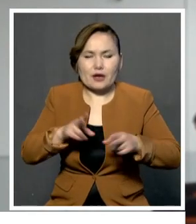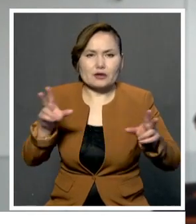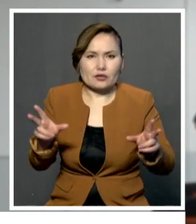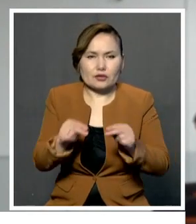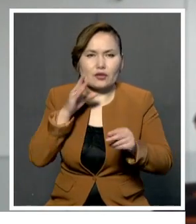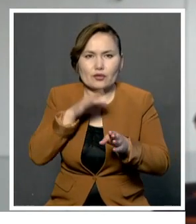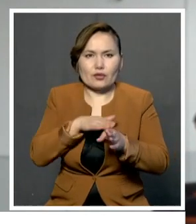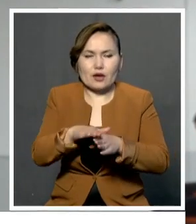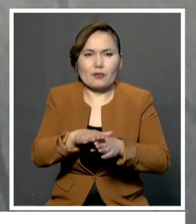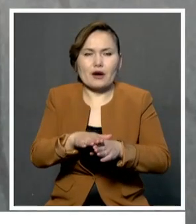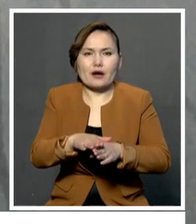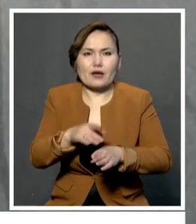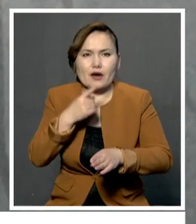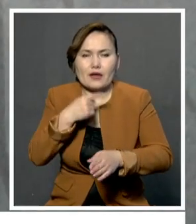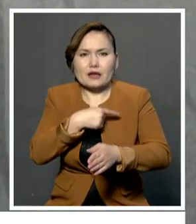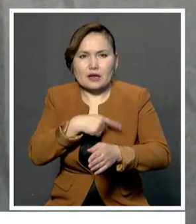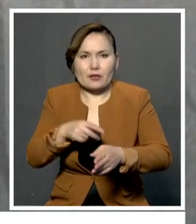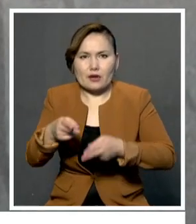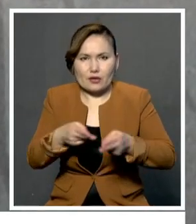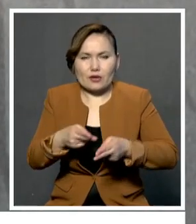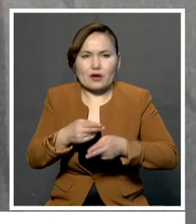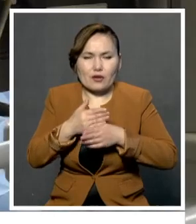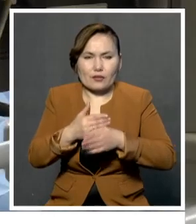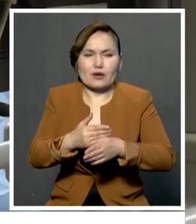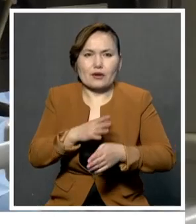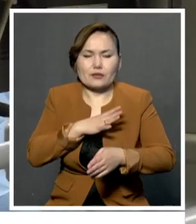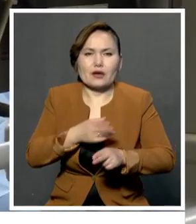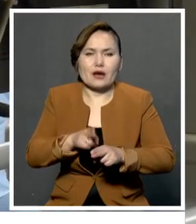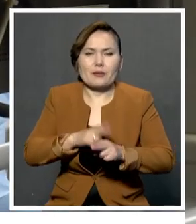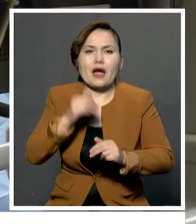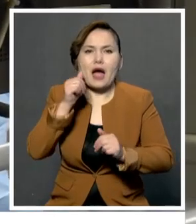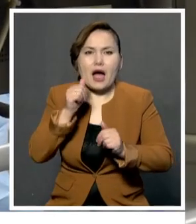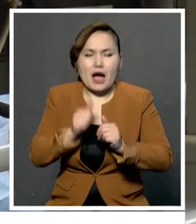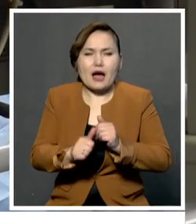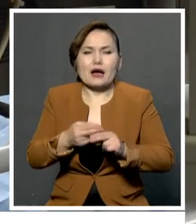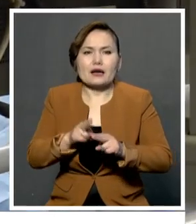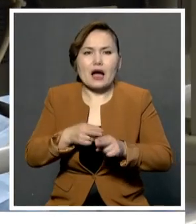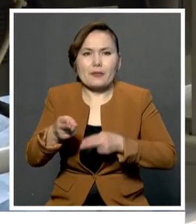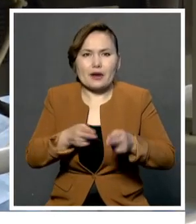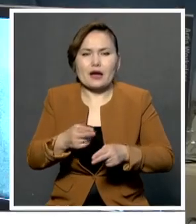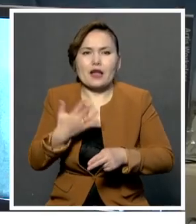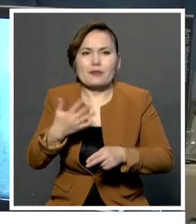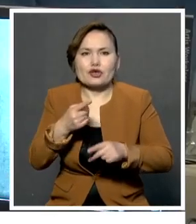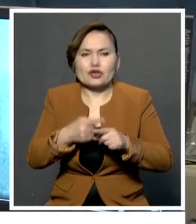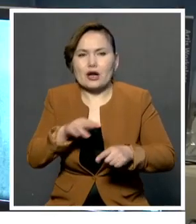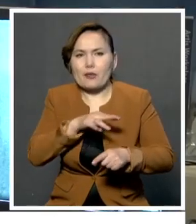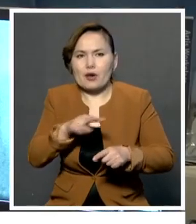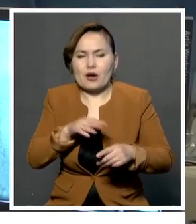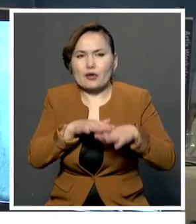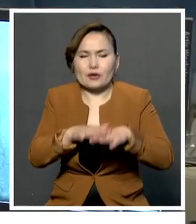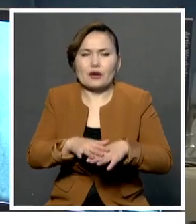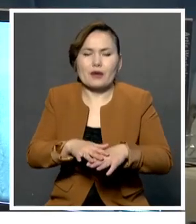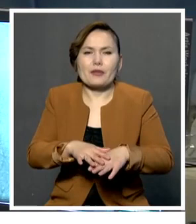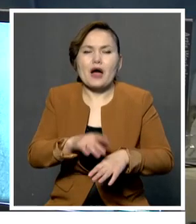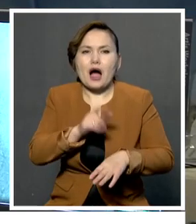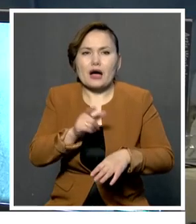сан тамыры арқылы жасалынады. Мамандардың сөзінше мемлекеттен осындай әр операцияға 5-5,5 миллион теңге бөлінеді. Яғни науқастар үшін барлығы